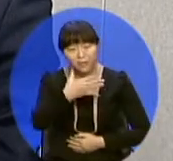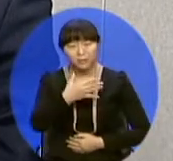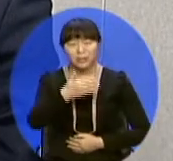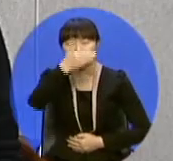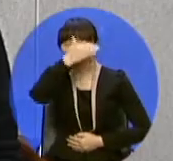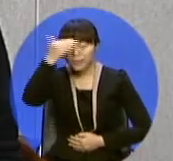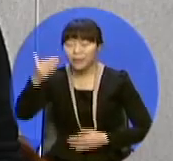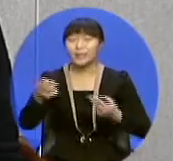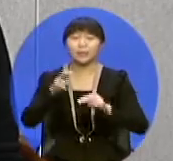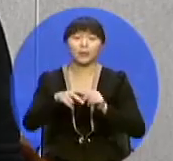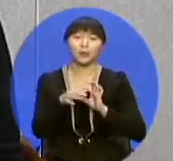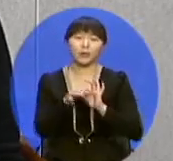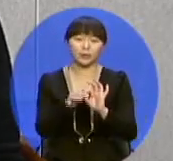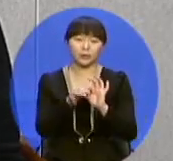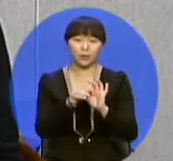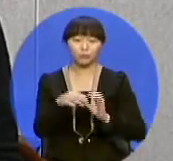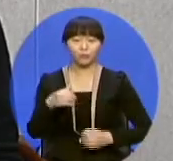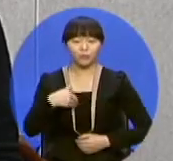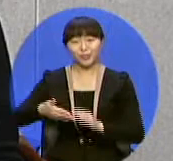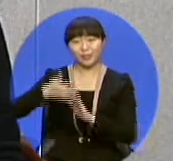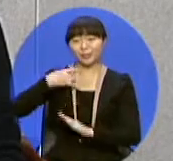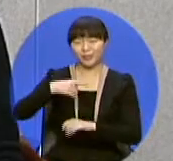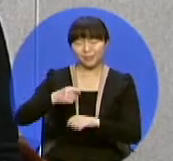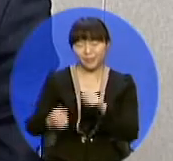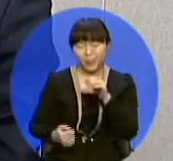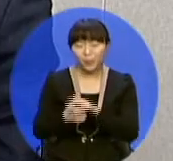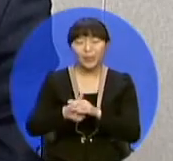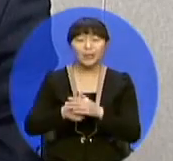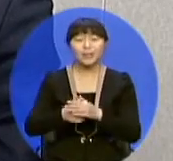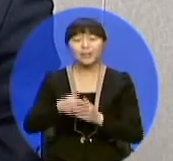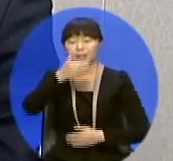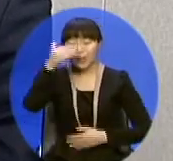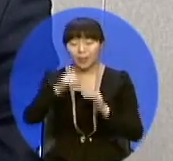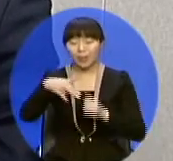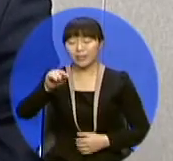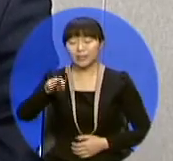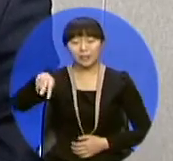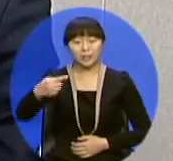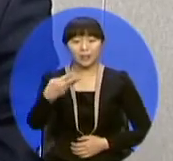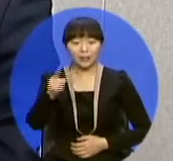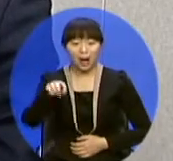일자리 문제와 관련해서 네. 우리 광명시만의 독특한 청년 잡스타트라는 그런